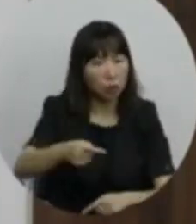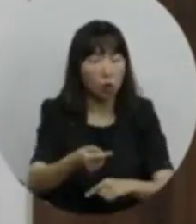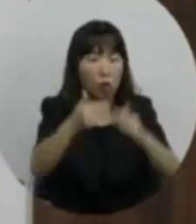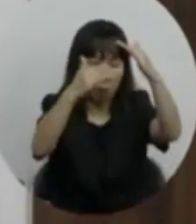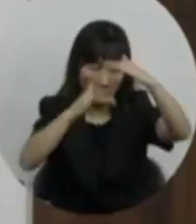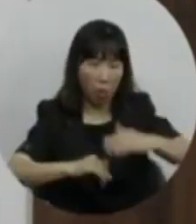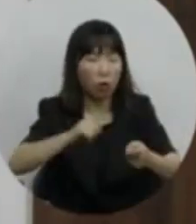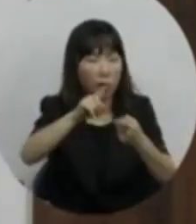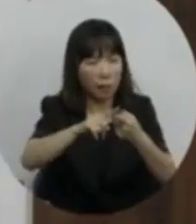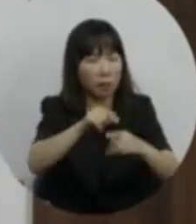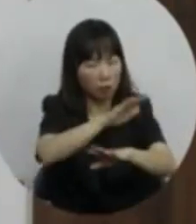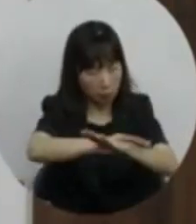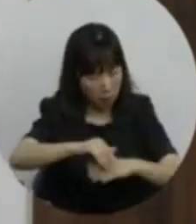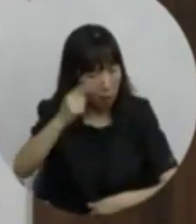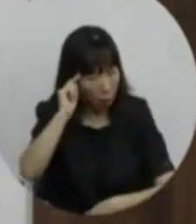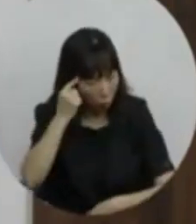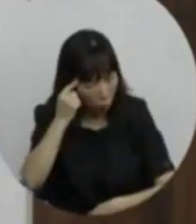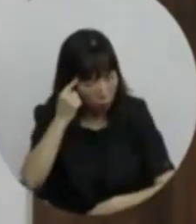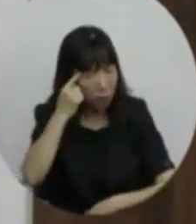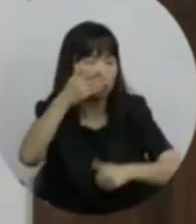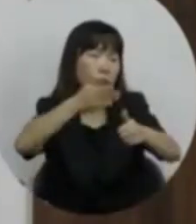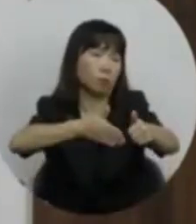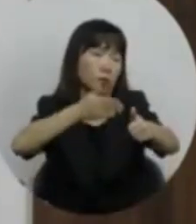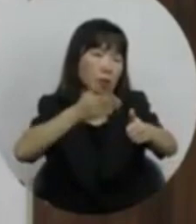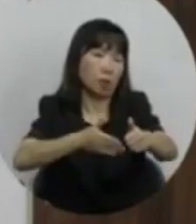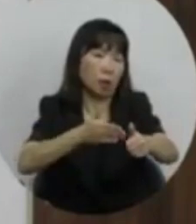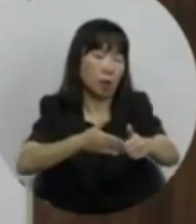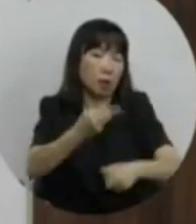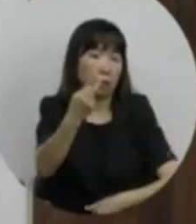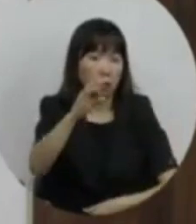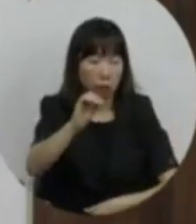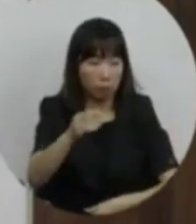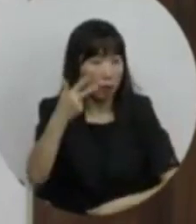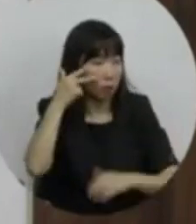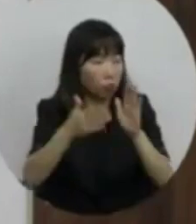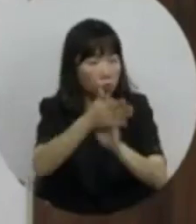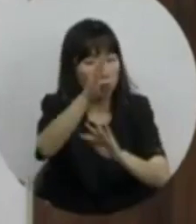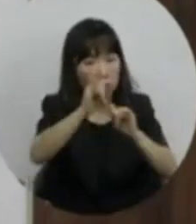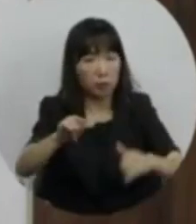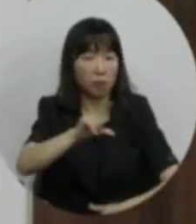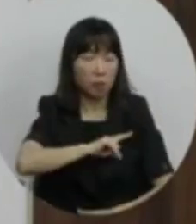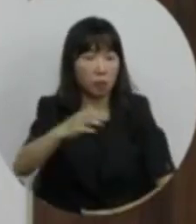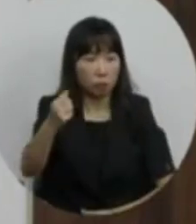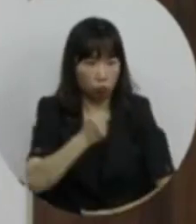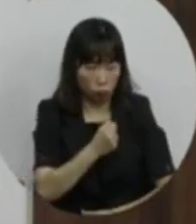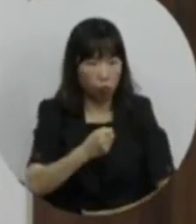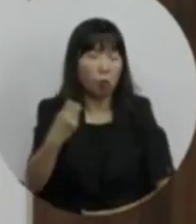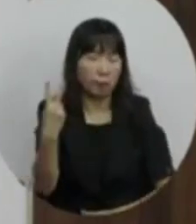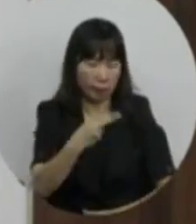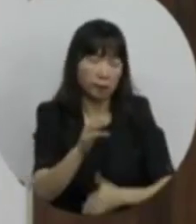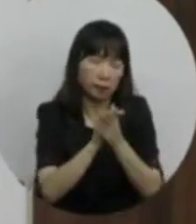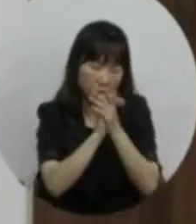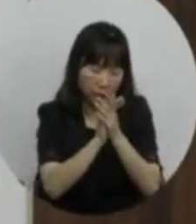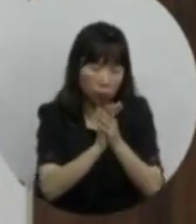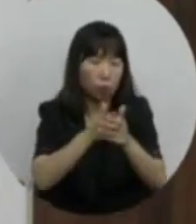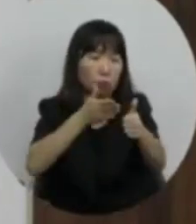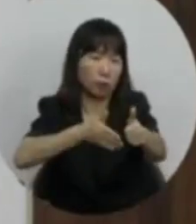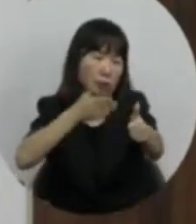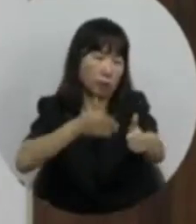대해 심사숙고해 주시기 바라며 12만 여주시민의 이름으로 재차 간곡히